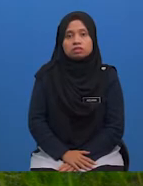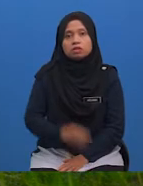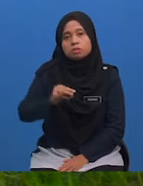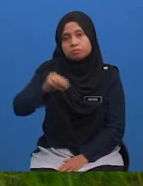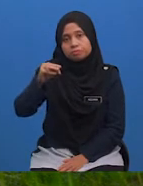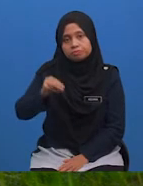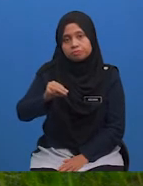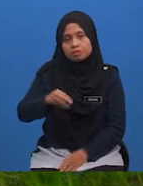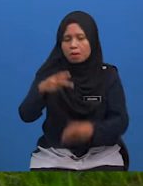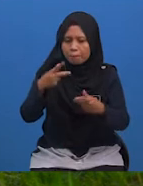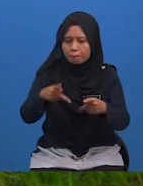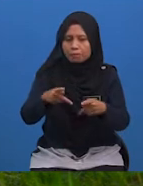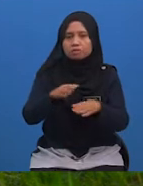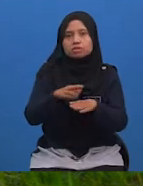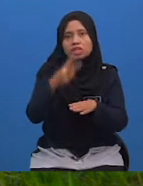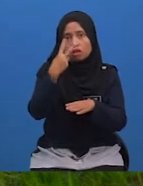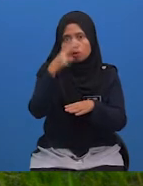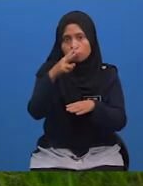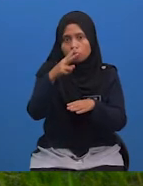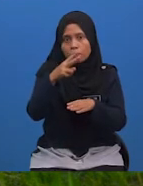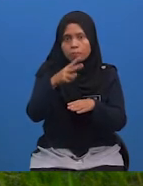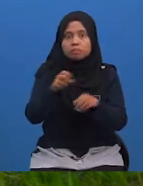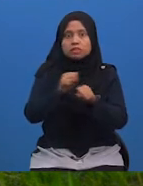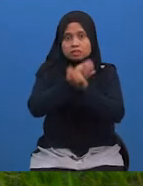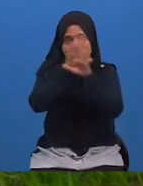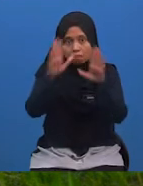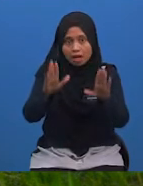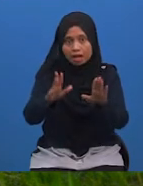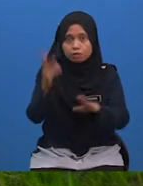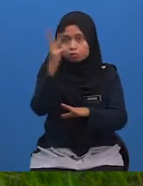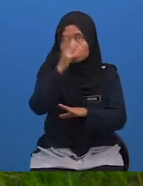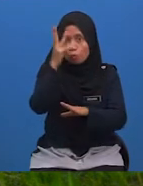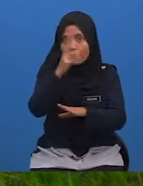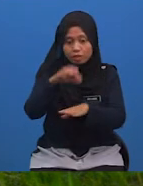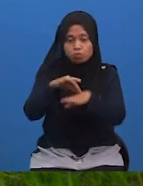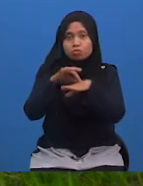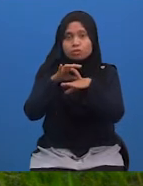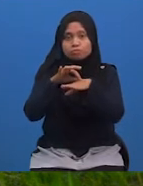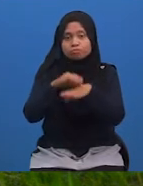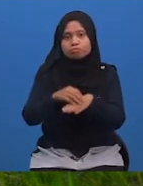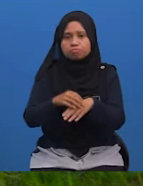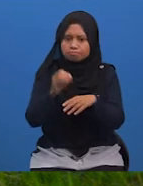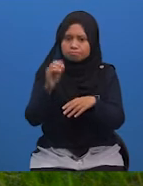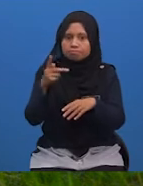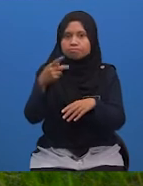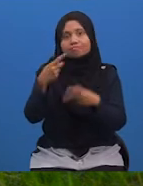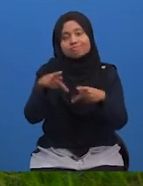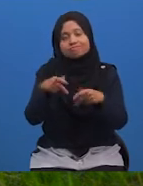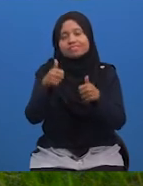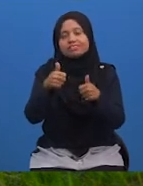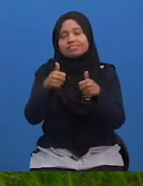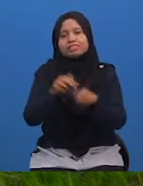Murid-murid, pernahkah melihat persembahan wayang kulit? Oh, pernah.